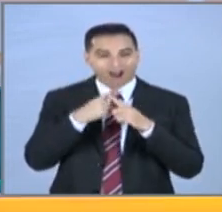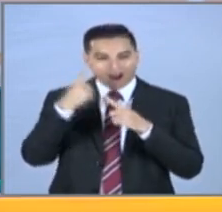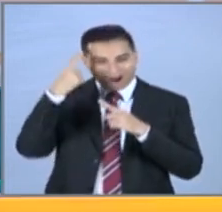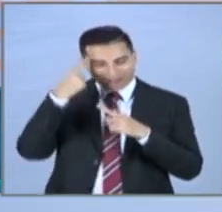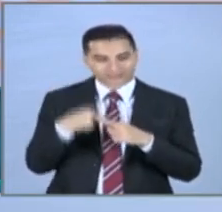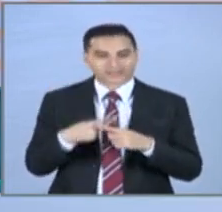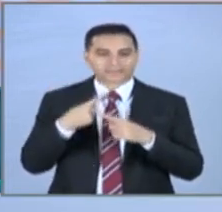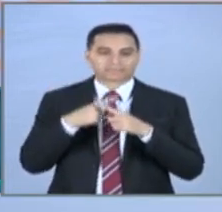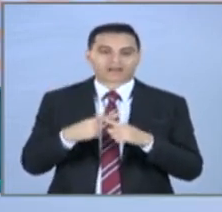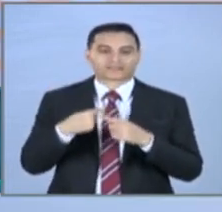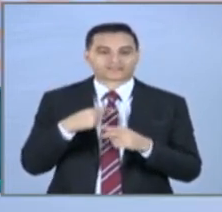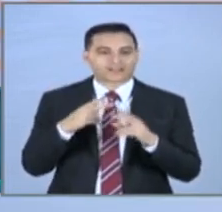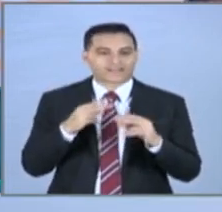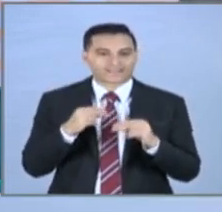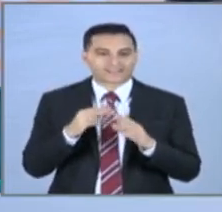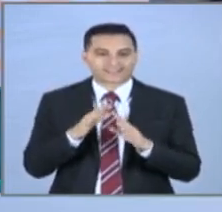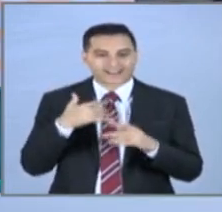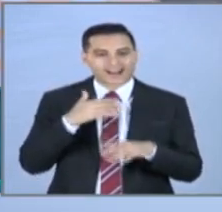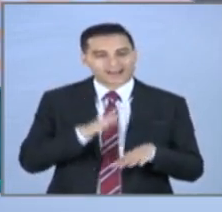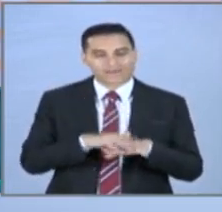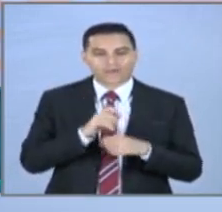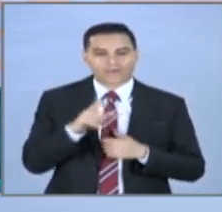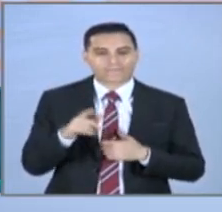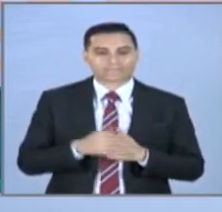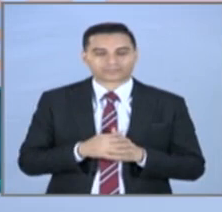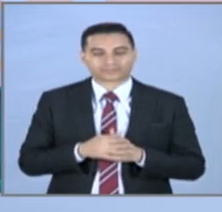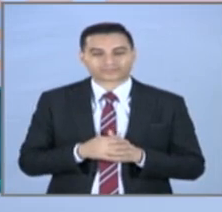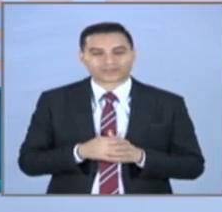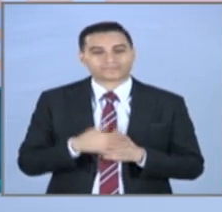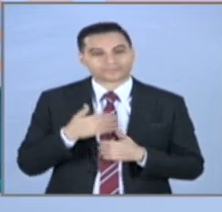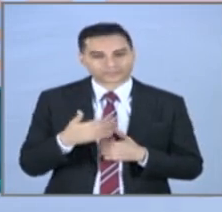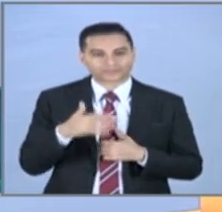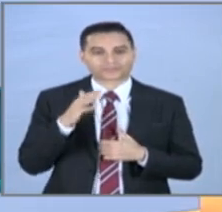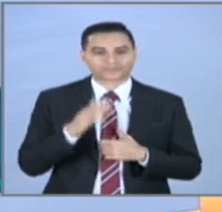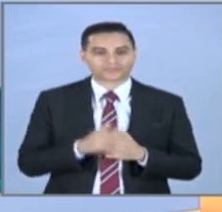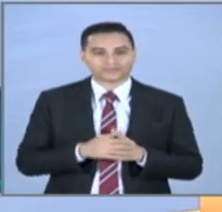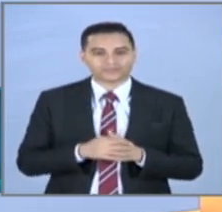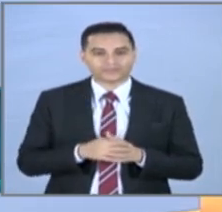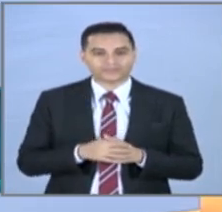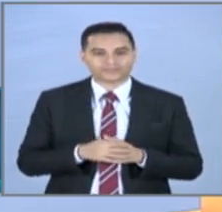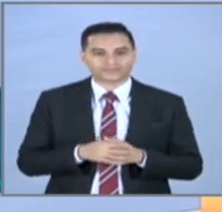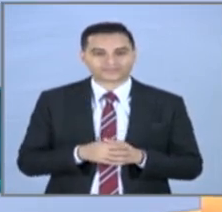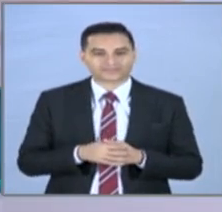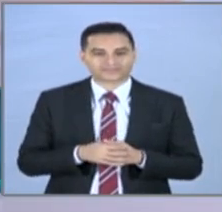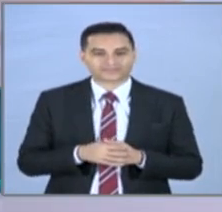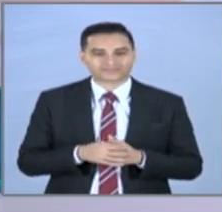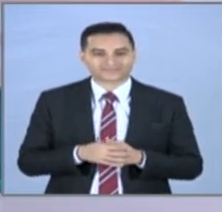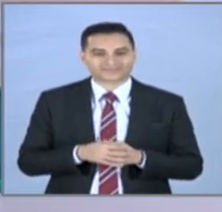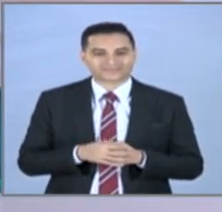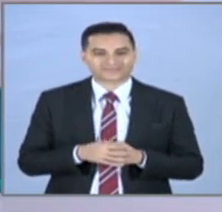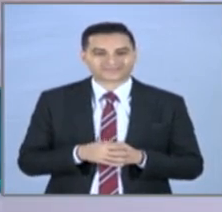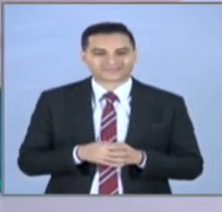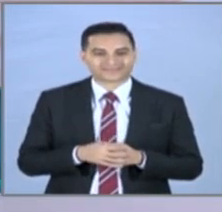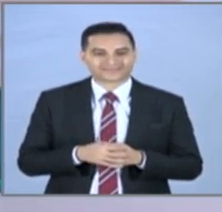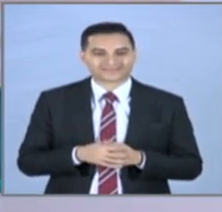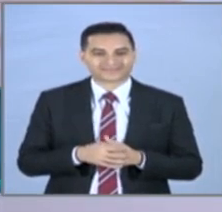مخرومة بتخر على دماغه. طيب ياه فعلا طول الوقت بتقول